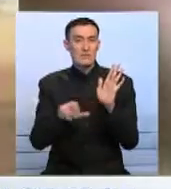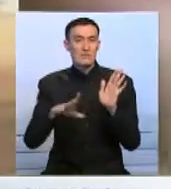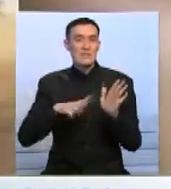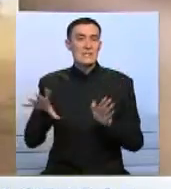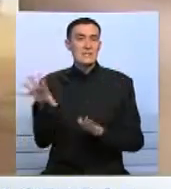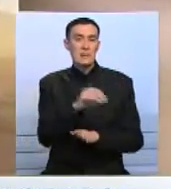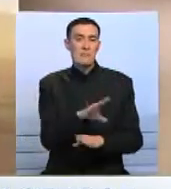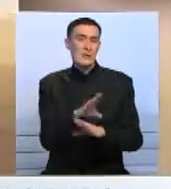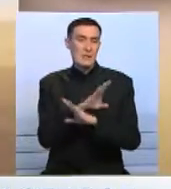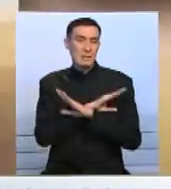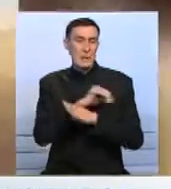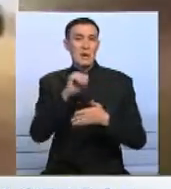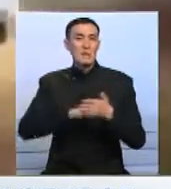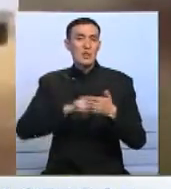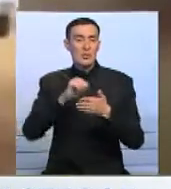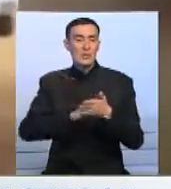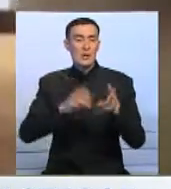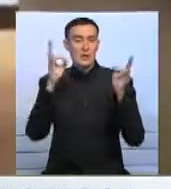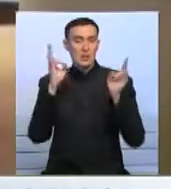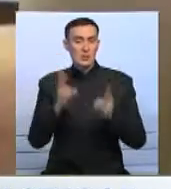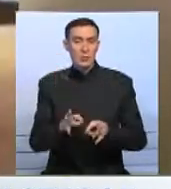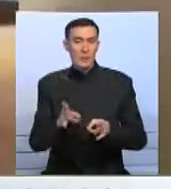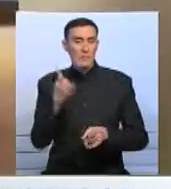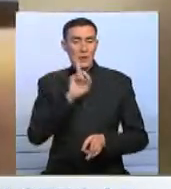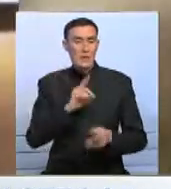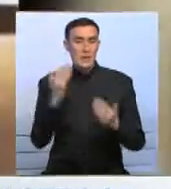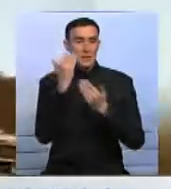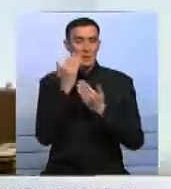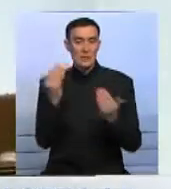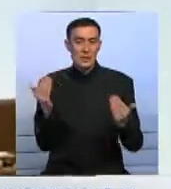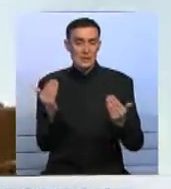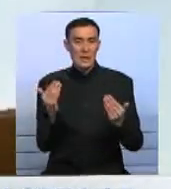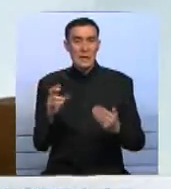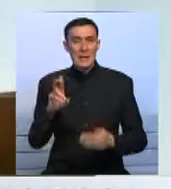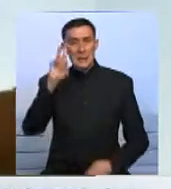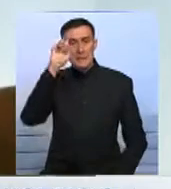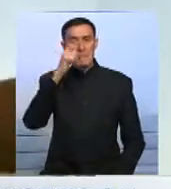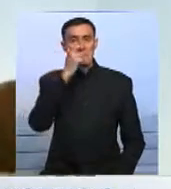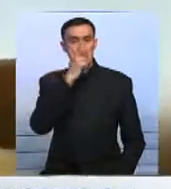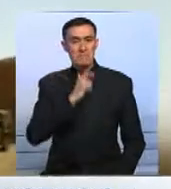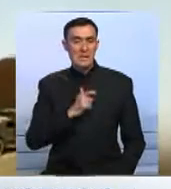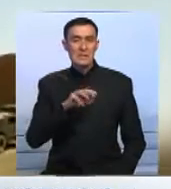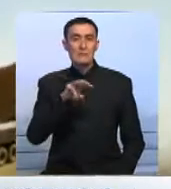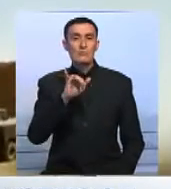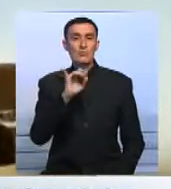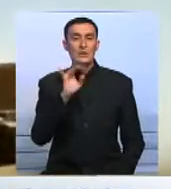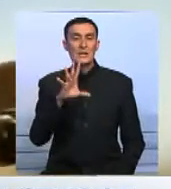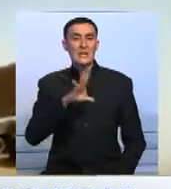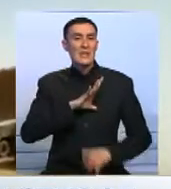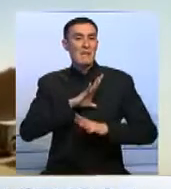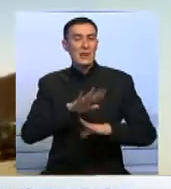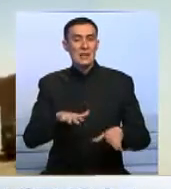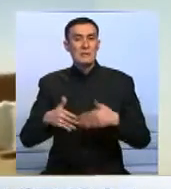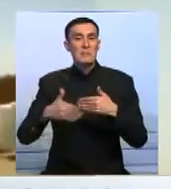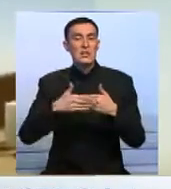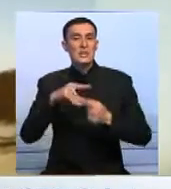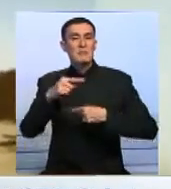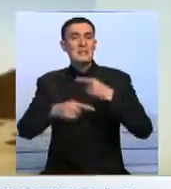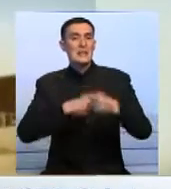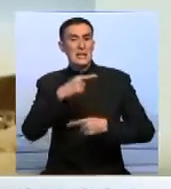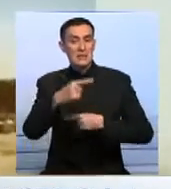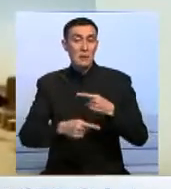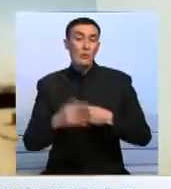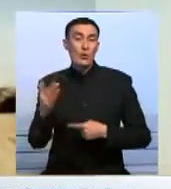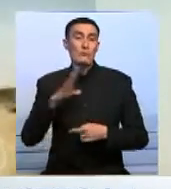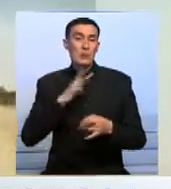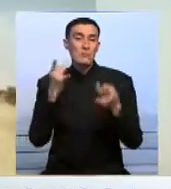они все погибли. Причина авиакатастрофы не сообщается. Принц Мансур бен Мукрин не являлся ближайшим наследником